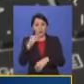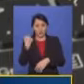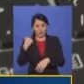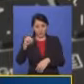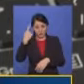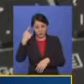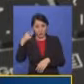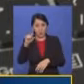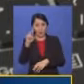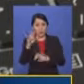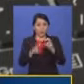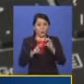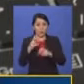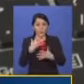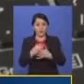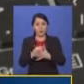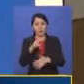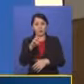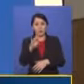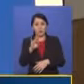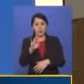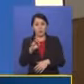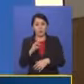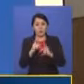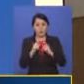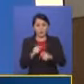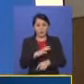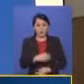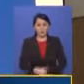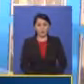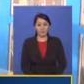уақытта жеңімпаз анықталып, оған зауыт өнімі планшет сыйға берілді.